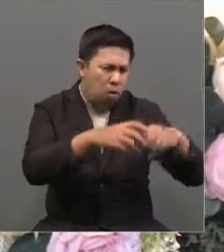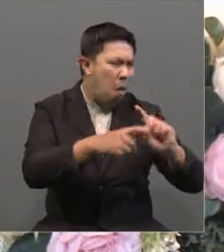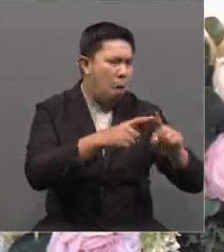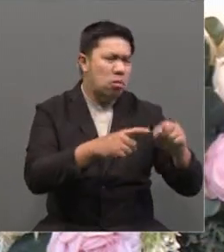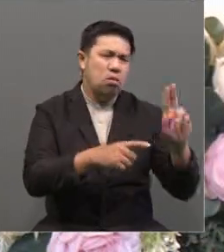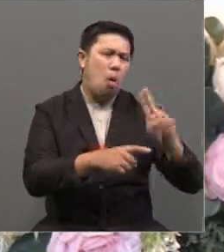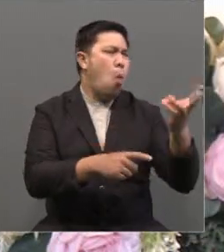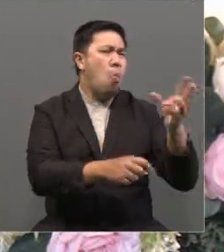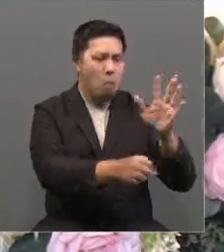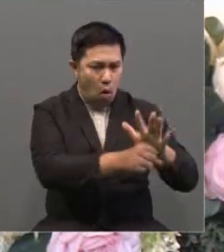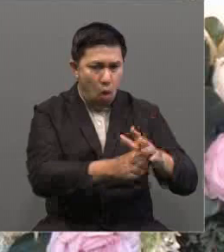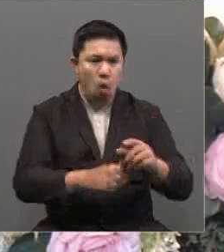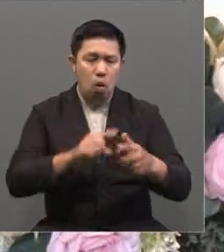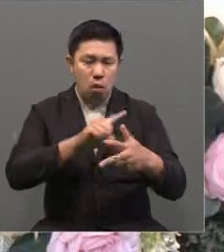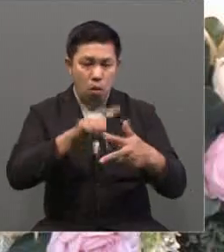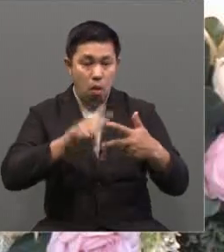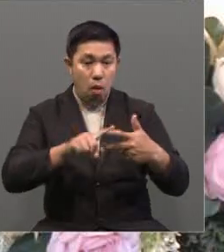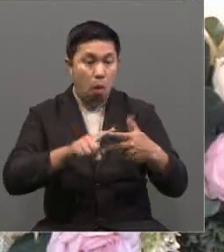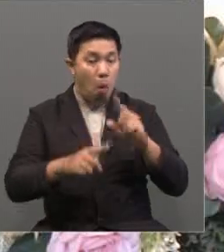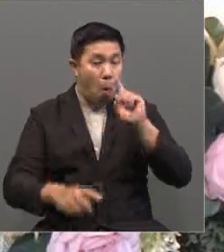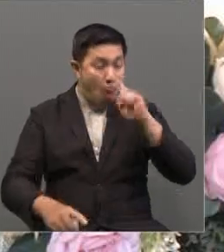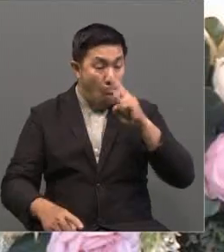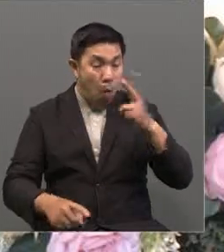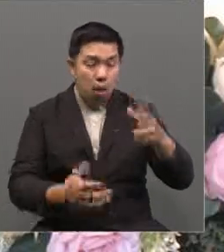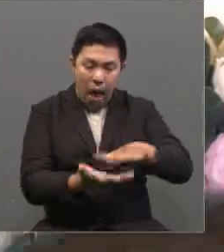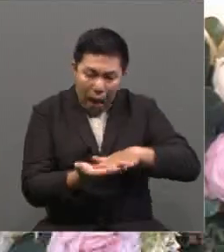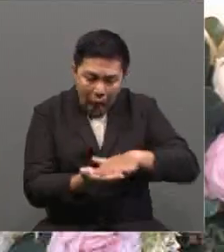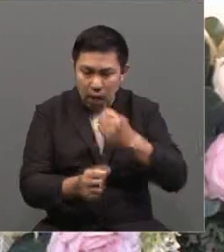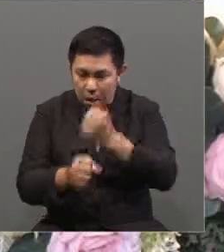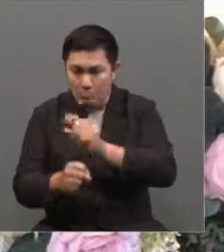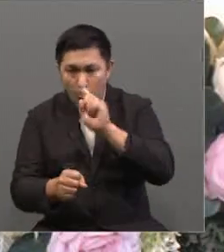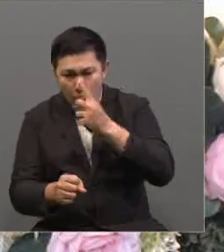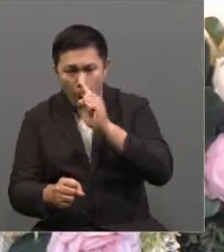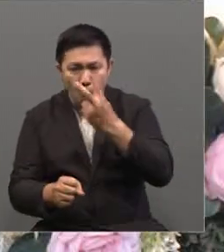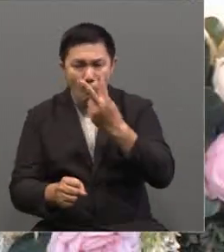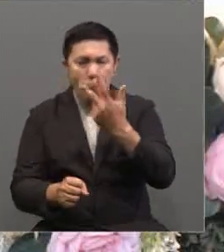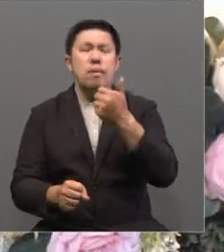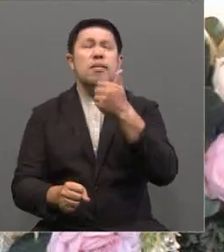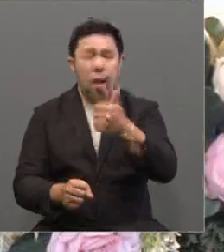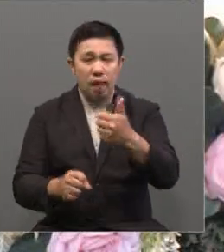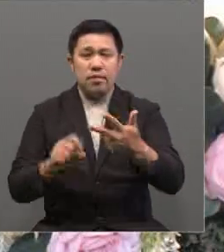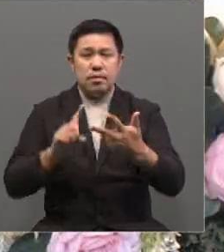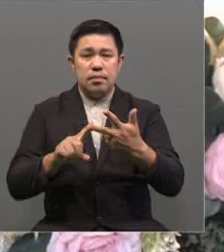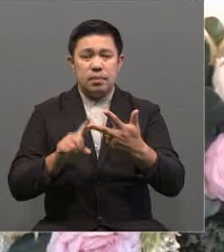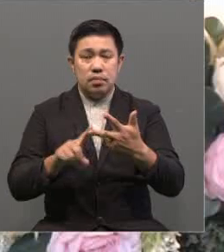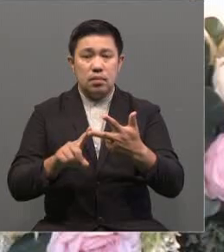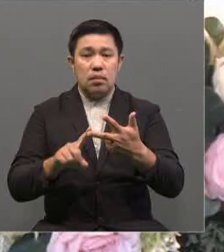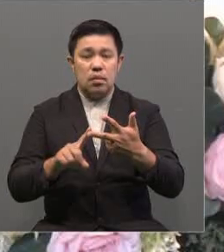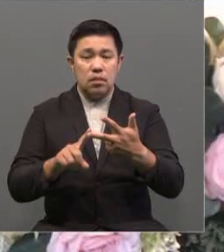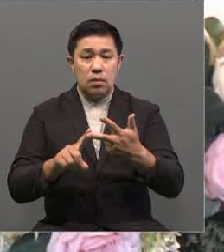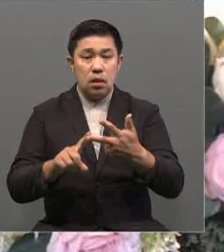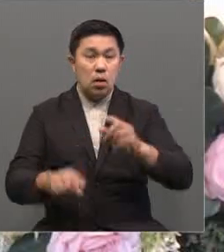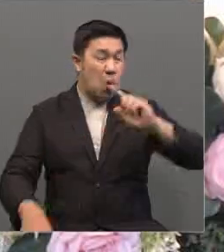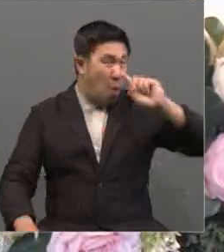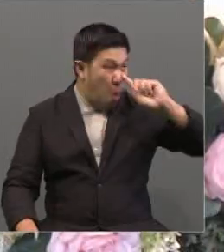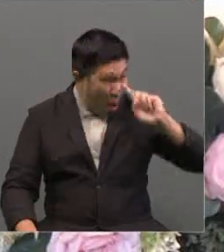ถที่จะเอามาล้างทำความสะอาดและนำกลับมาใช้อีกหลายๆรอบนะครับใช้น้อยใช้กำนำกลับม